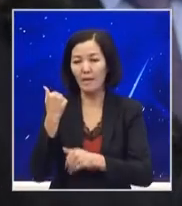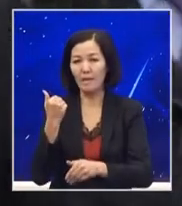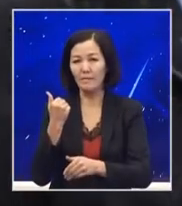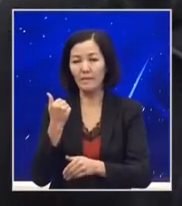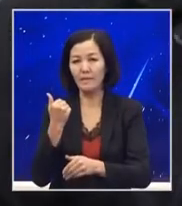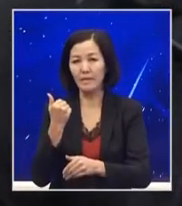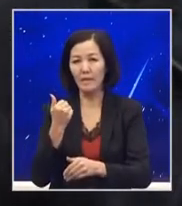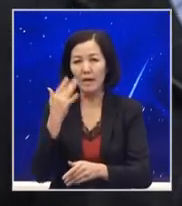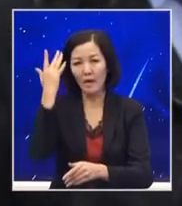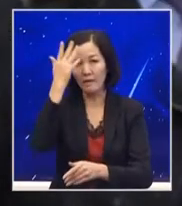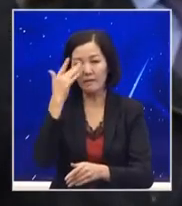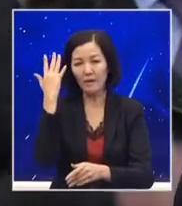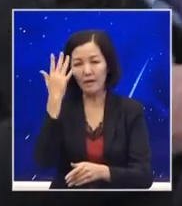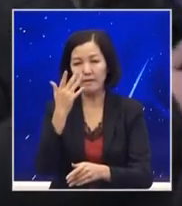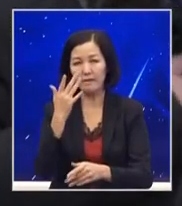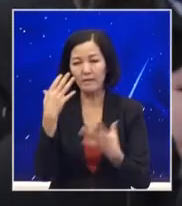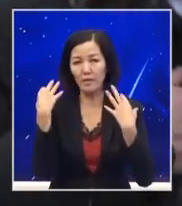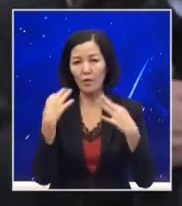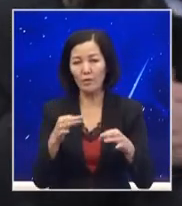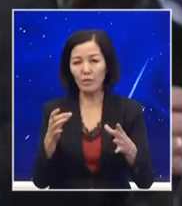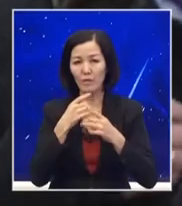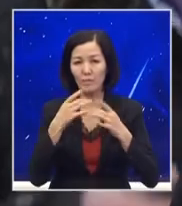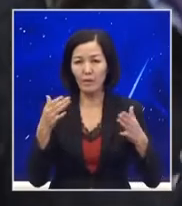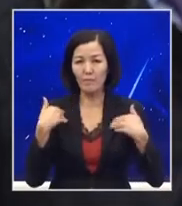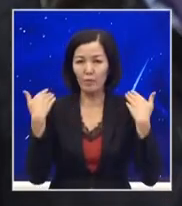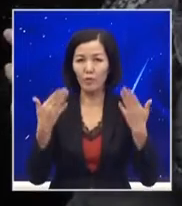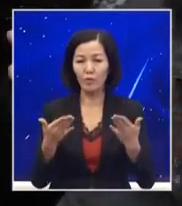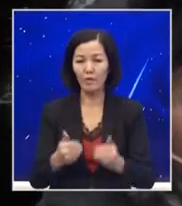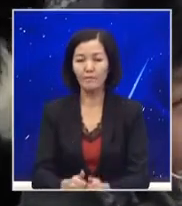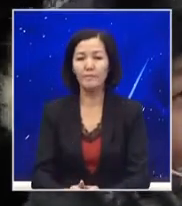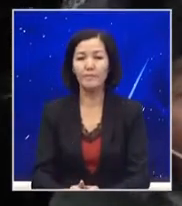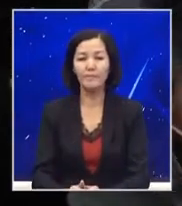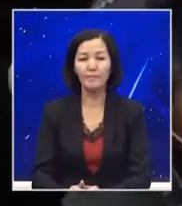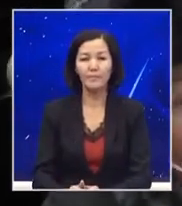күшімен аңсаған тәуелсіздік мерамымыз құтты болсын.